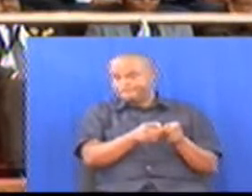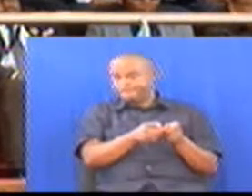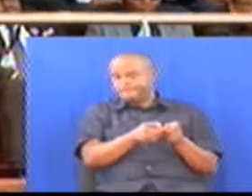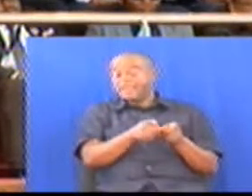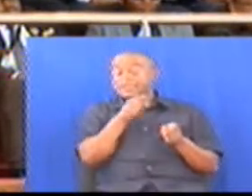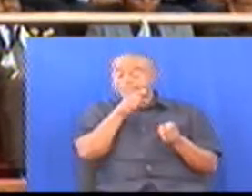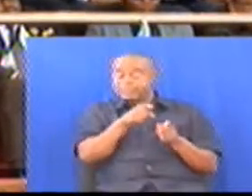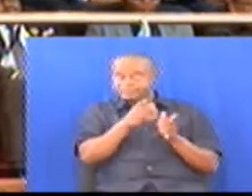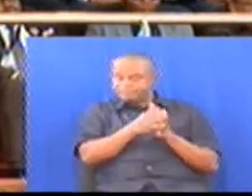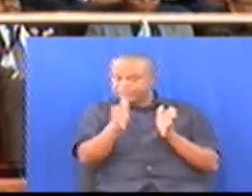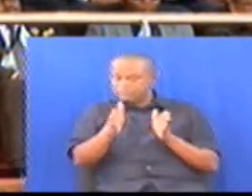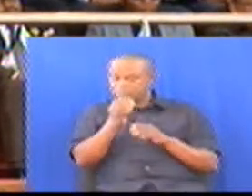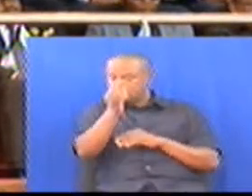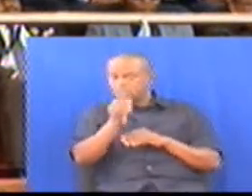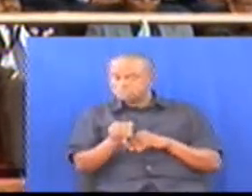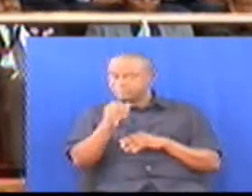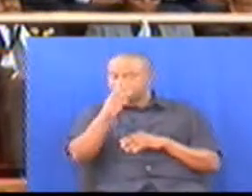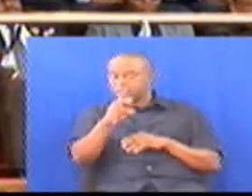liabilities, na kufikia